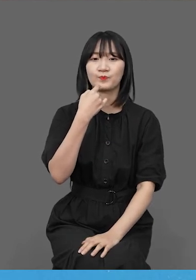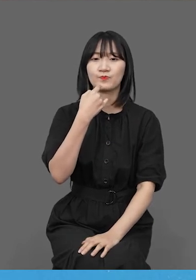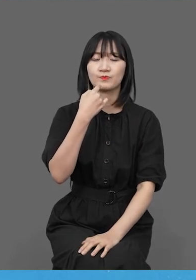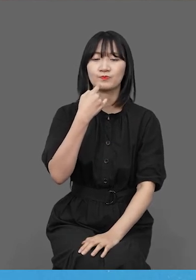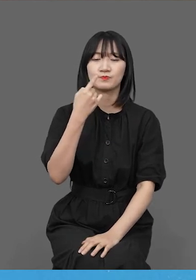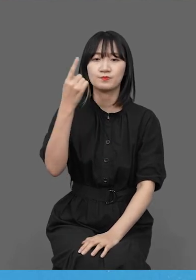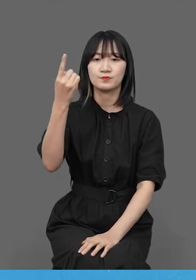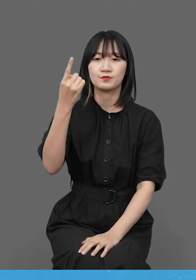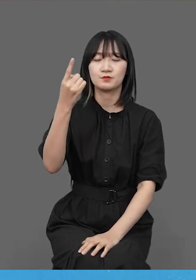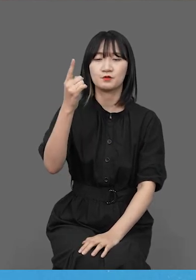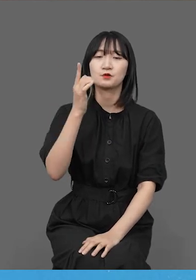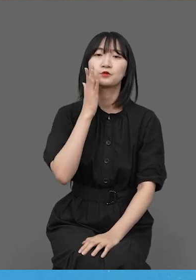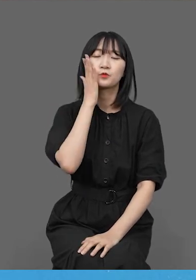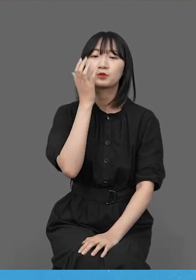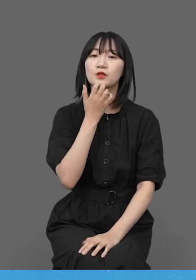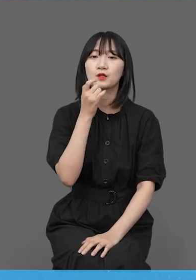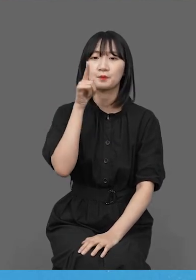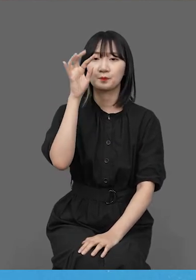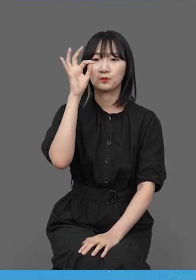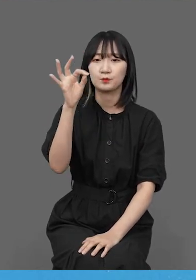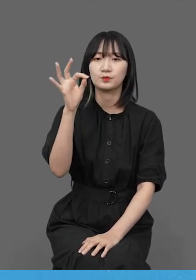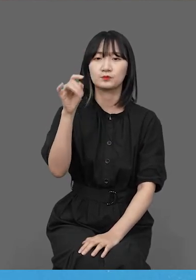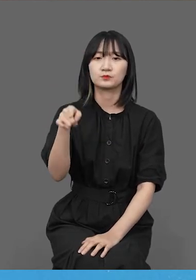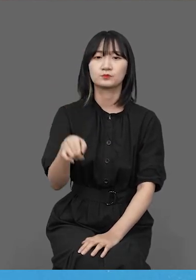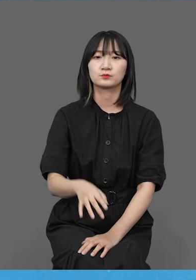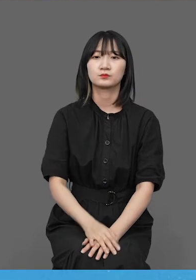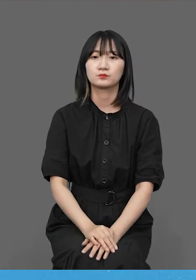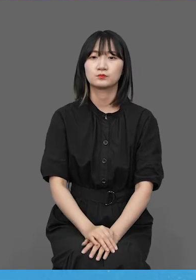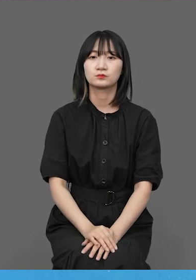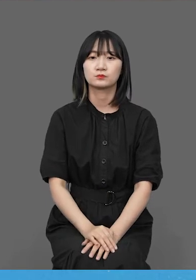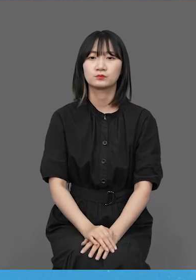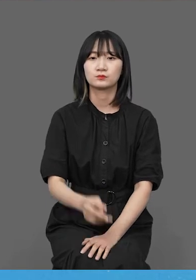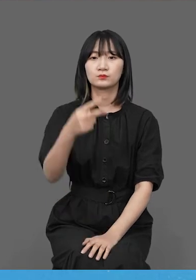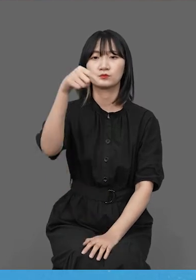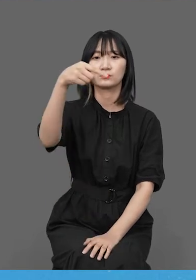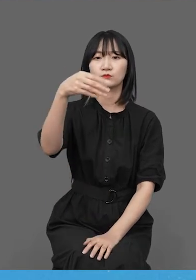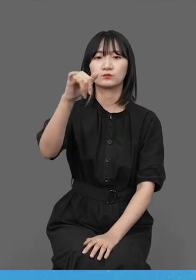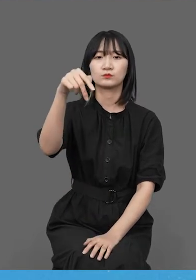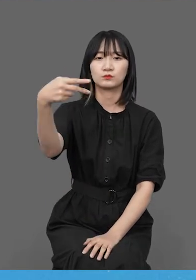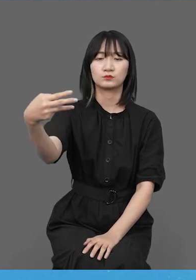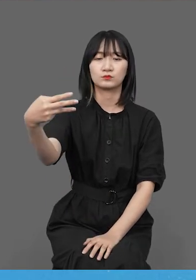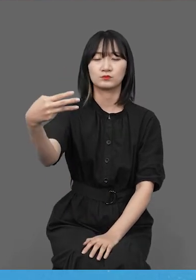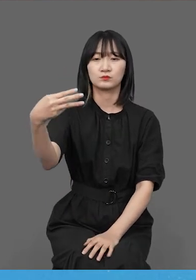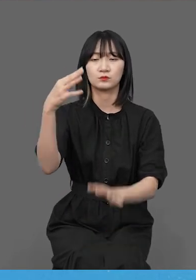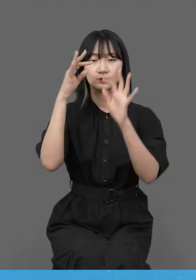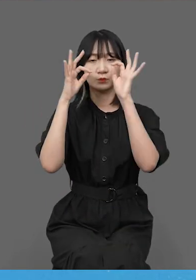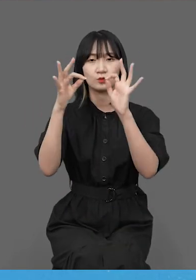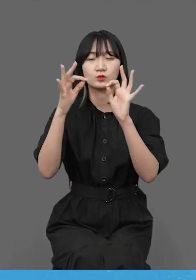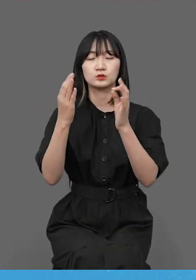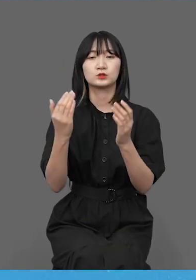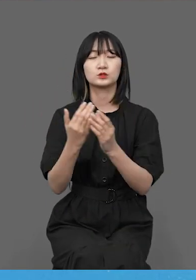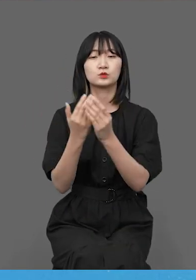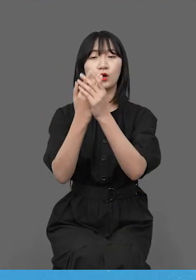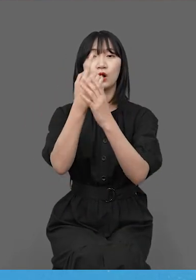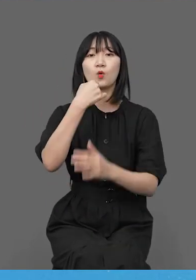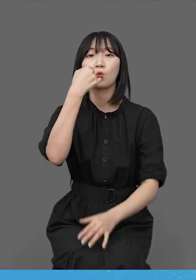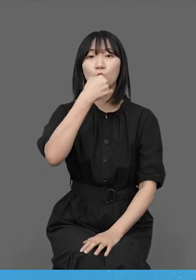연두색에 표현된 저분들 보세요. 라마르크라든지 아까 말씀드린 둘리틀 박사라든지 이분들은 진화론자입니다.